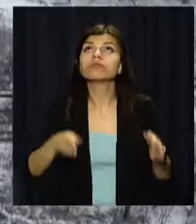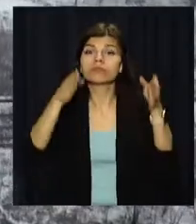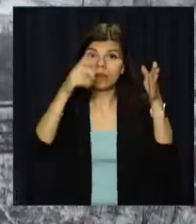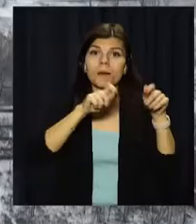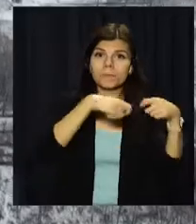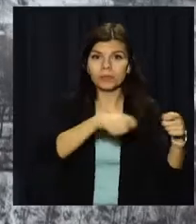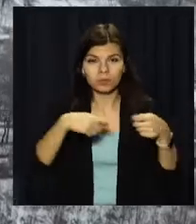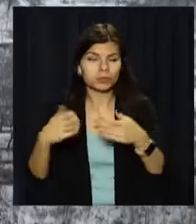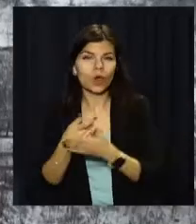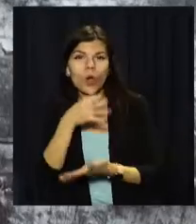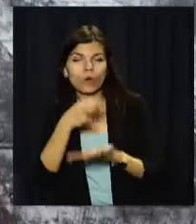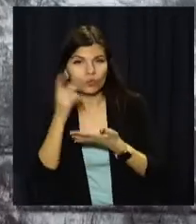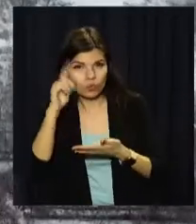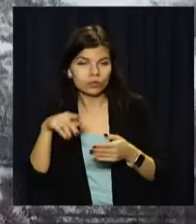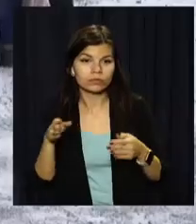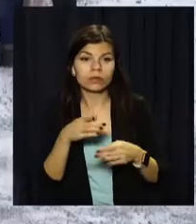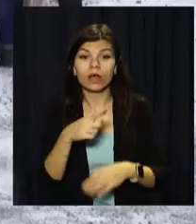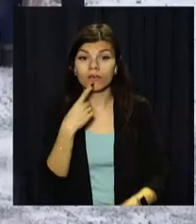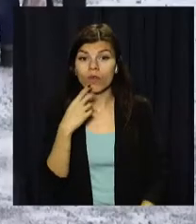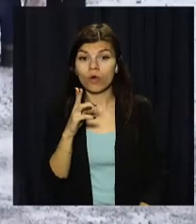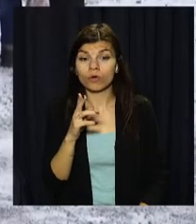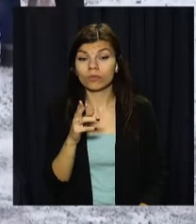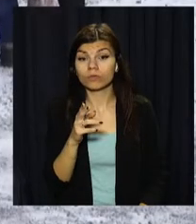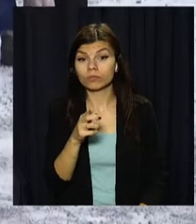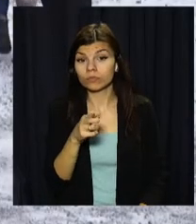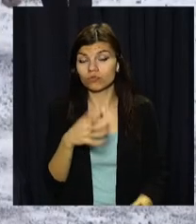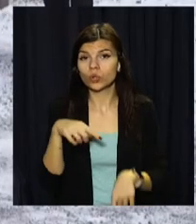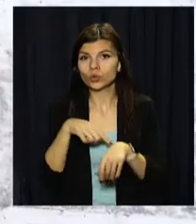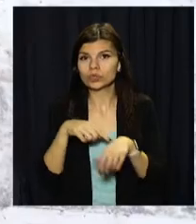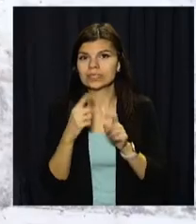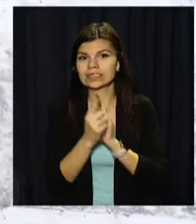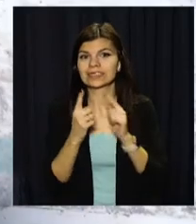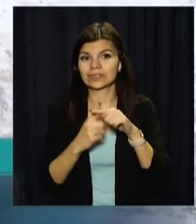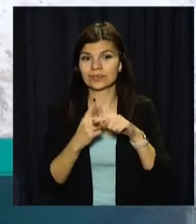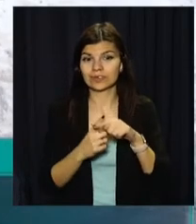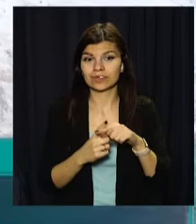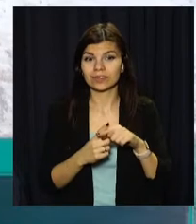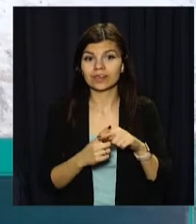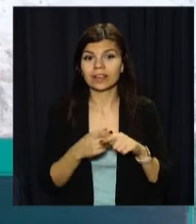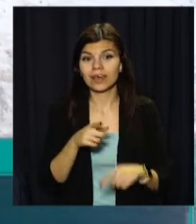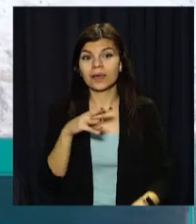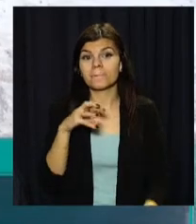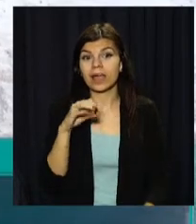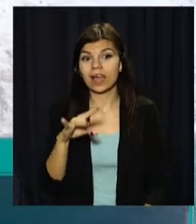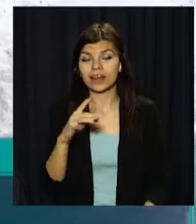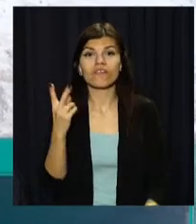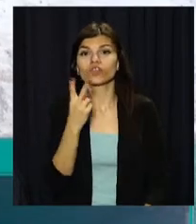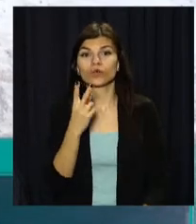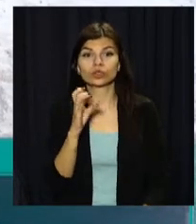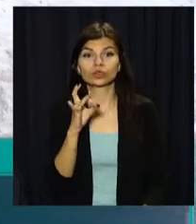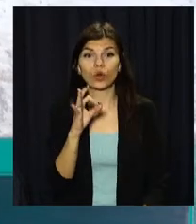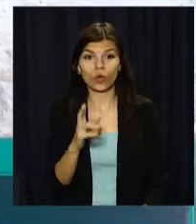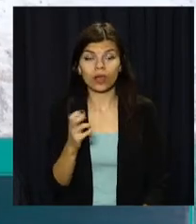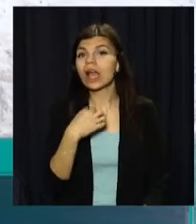слідуючий. Місцевий мешканець Юрій Колів каже, вже встиг відчути позитивні зміни. Нашого мера вибрали на другий срок. Не буду